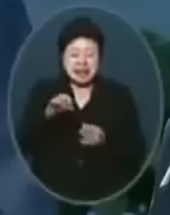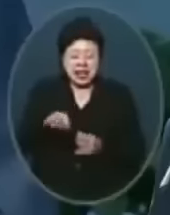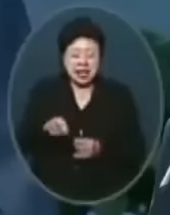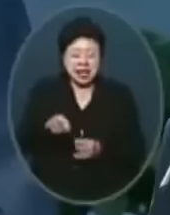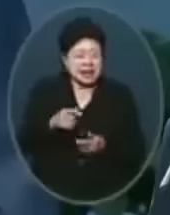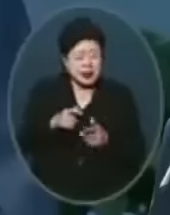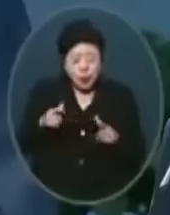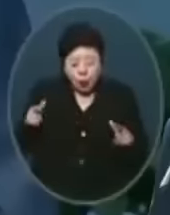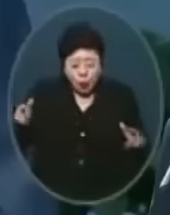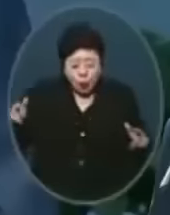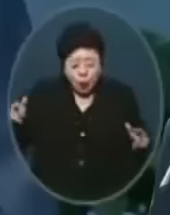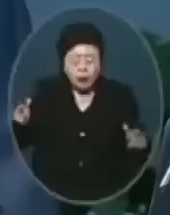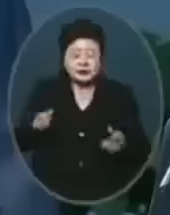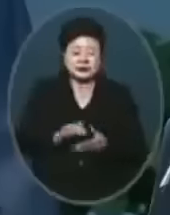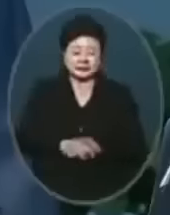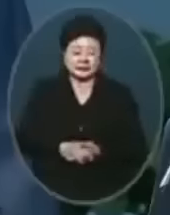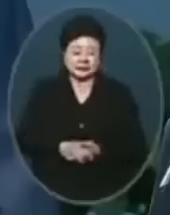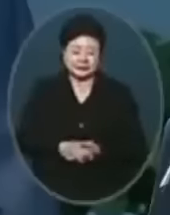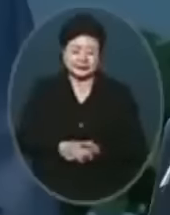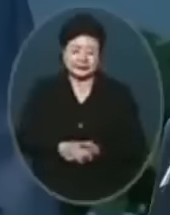사마리아에서도 아니고